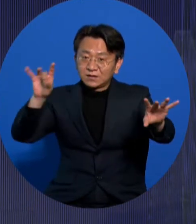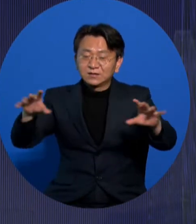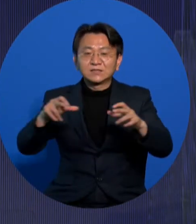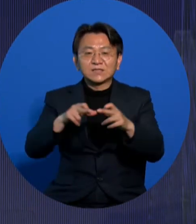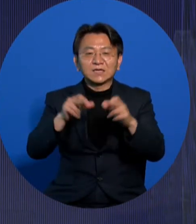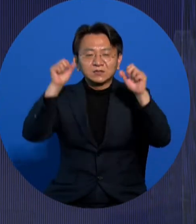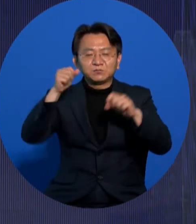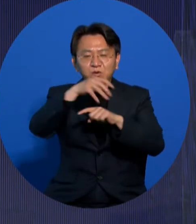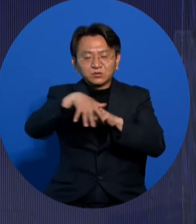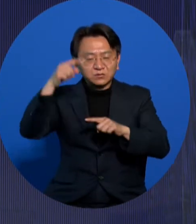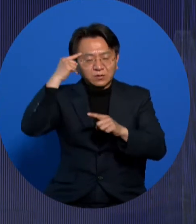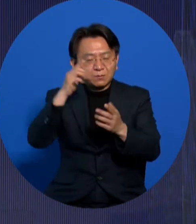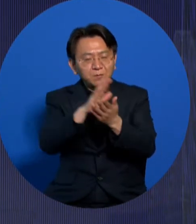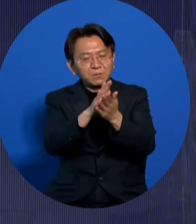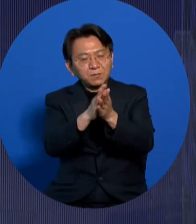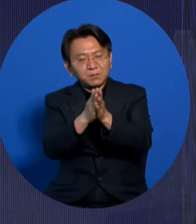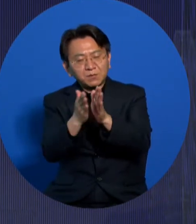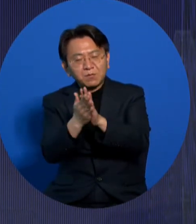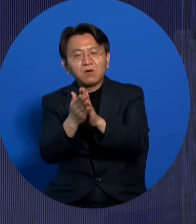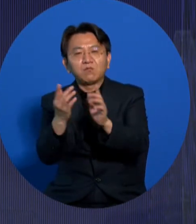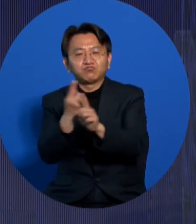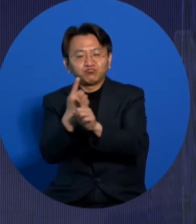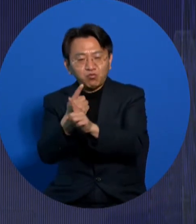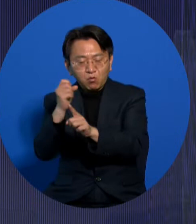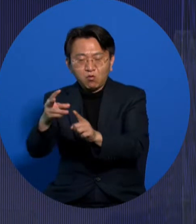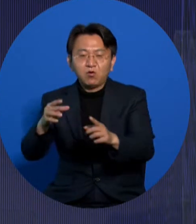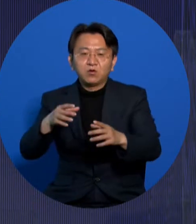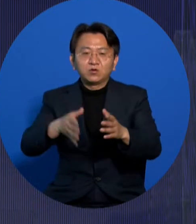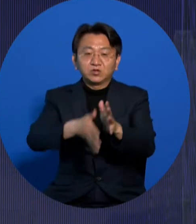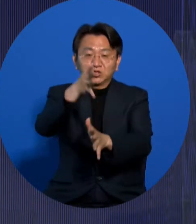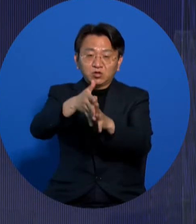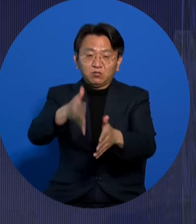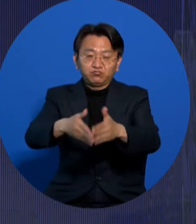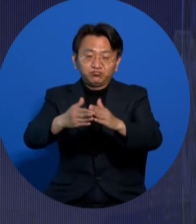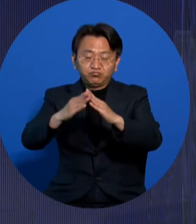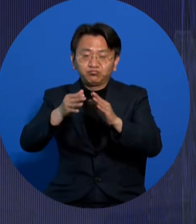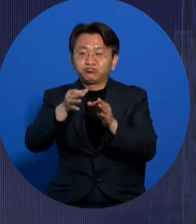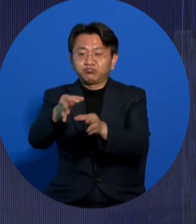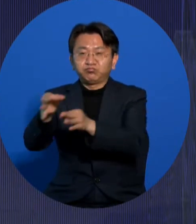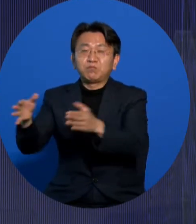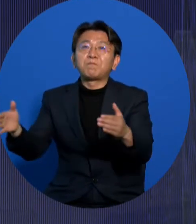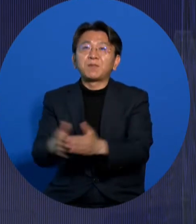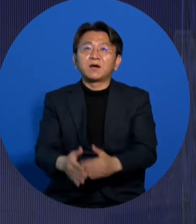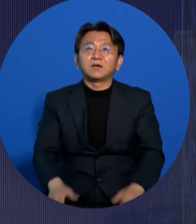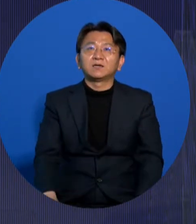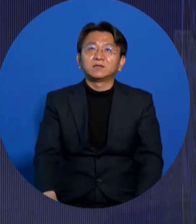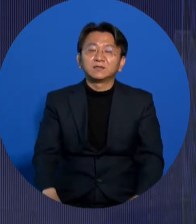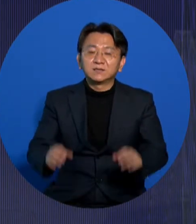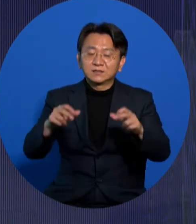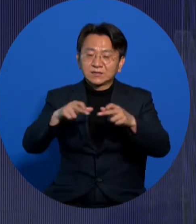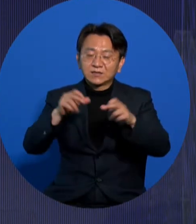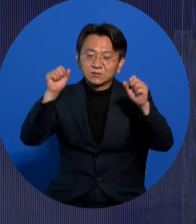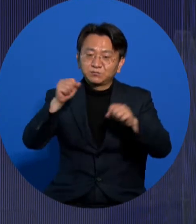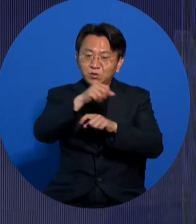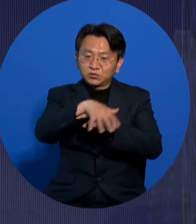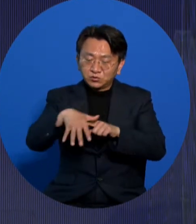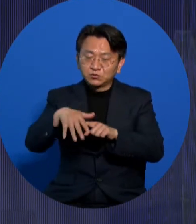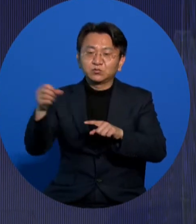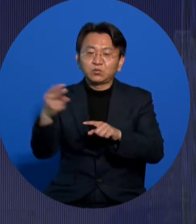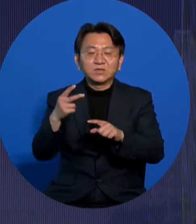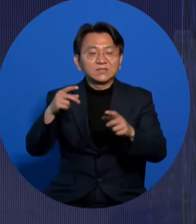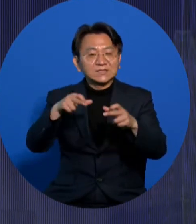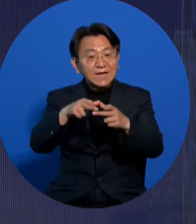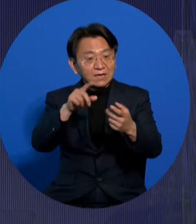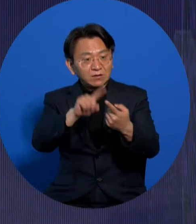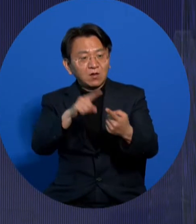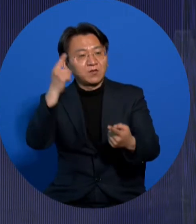대한 인식 변화와 시설 투자가 확충되었고 장애인 스포츠를 비롯한 장애에 대한